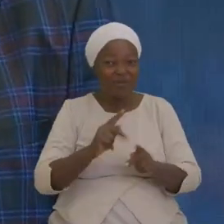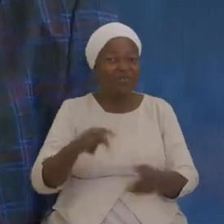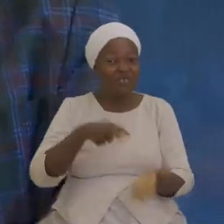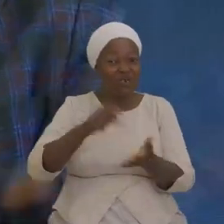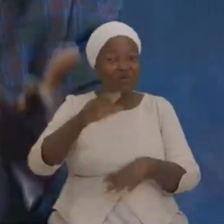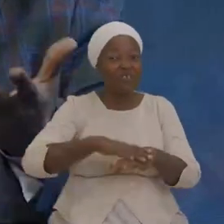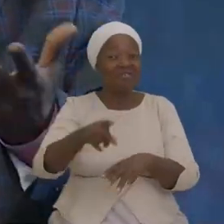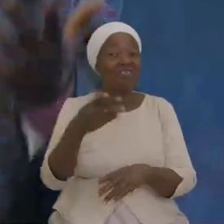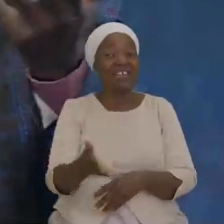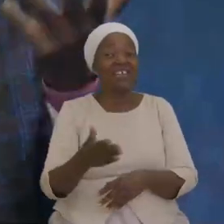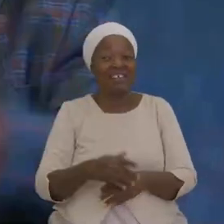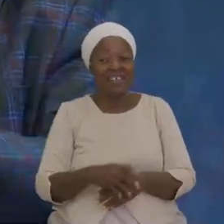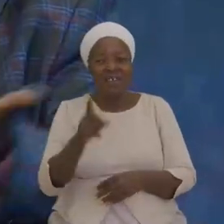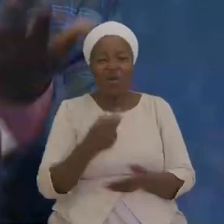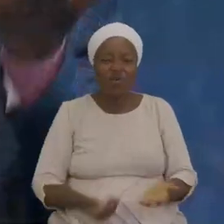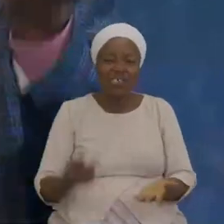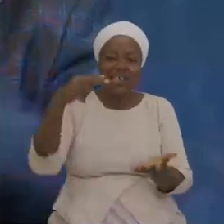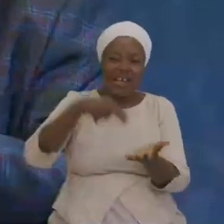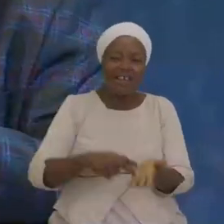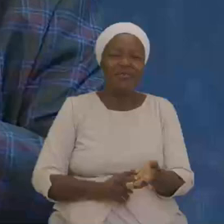toi. Tu vas